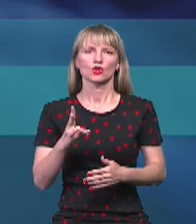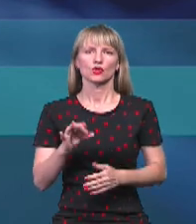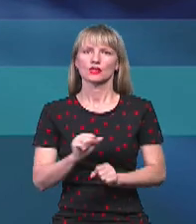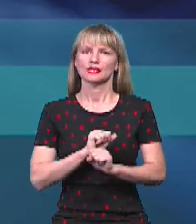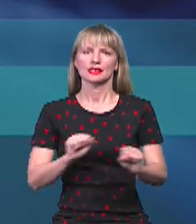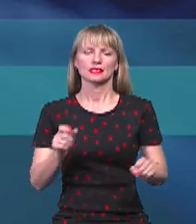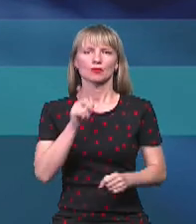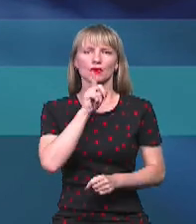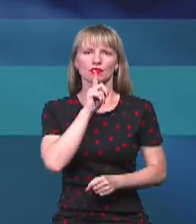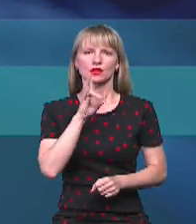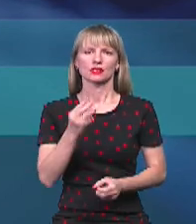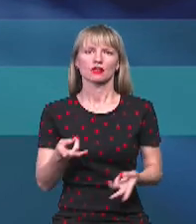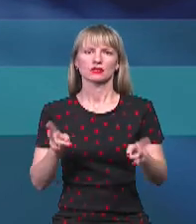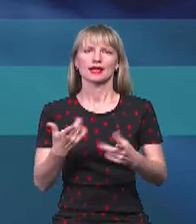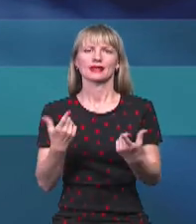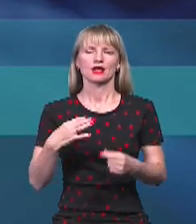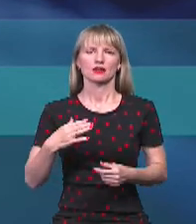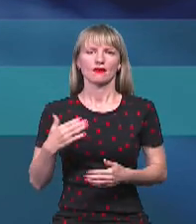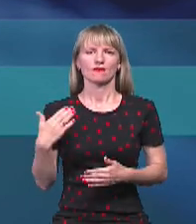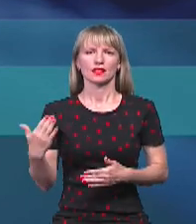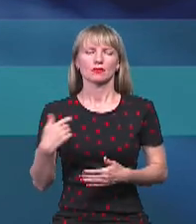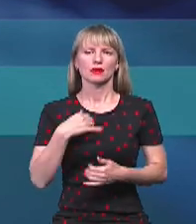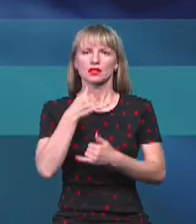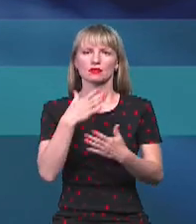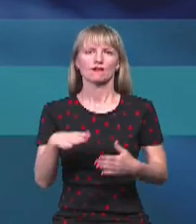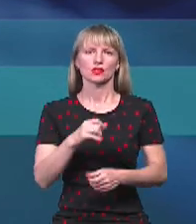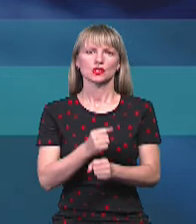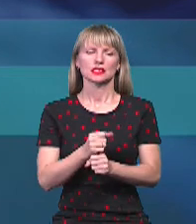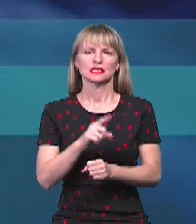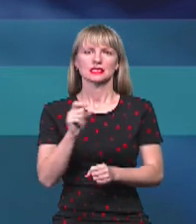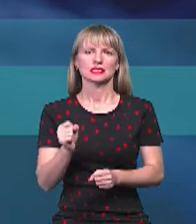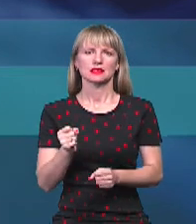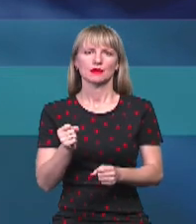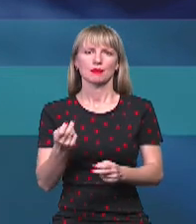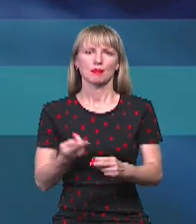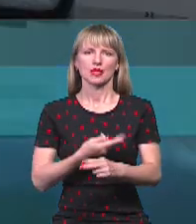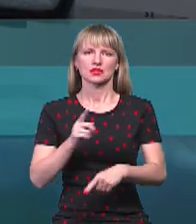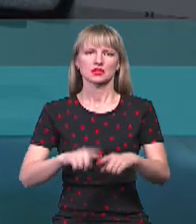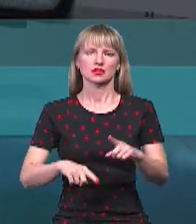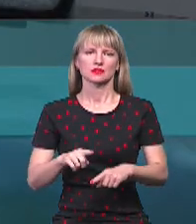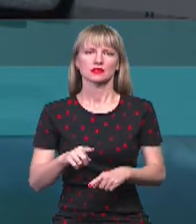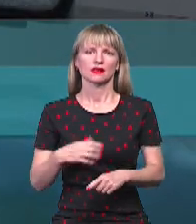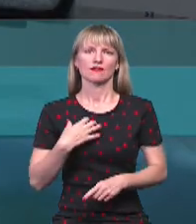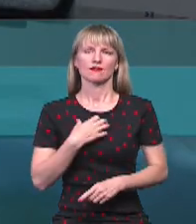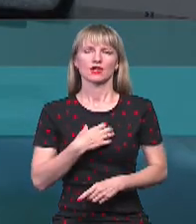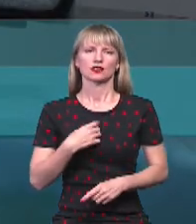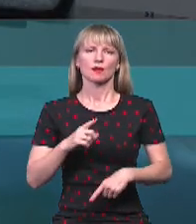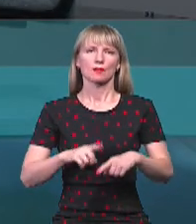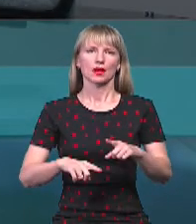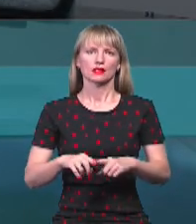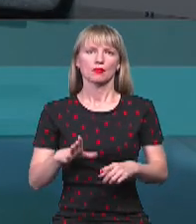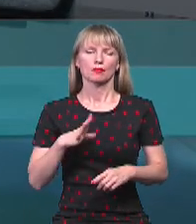нельзя молчать и оставаться где-то в тени. Мы не сможем все сделать без родителей. Ну і тут важливо батькам